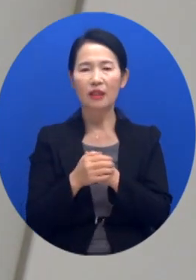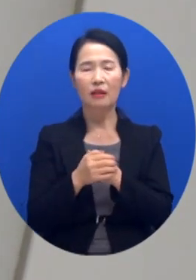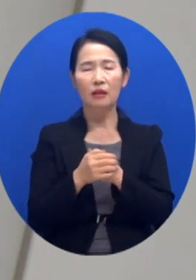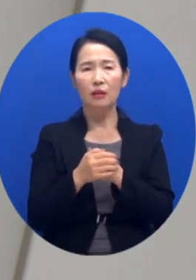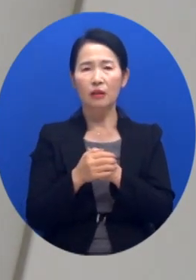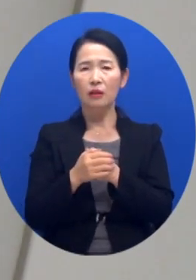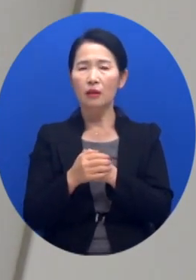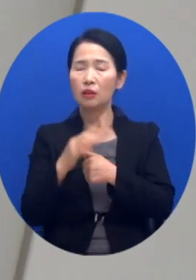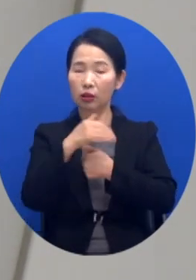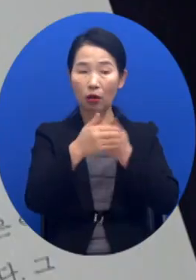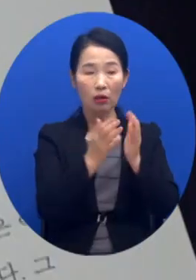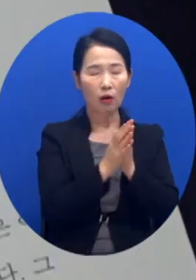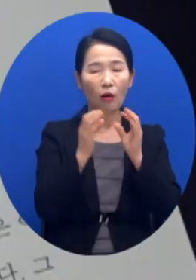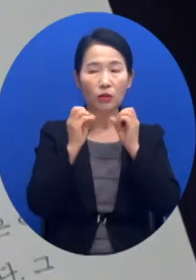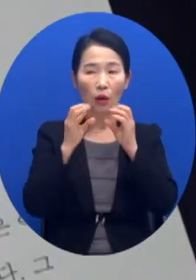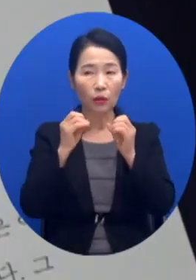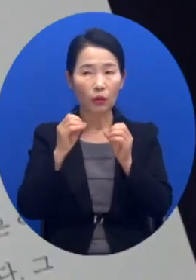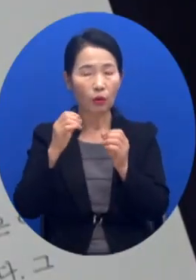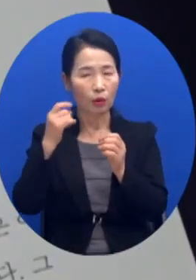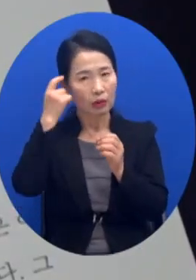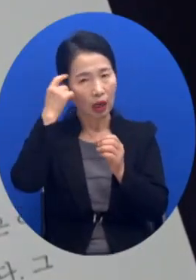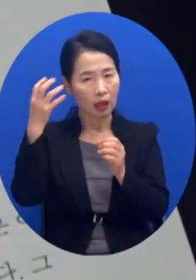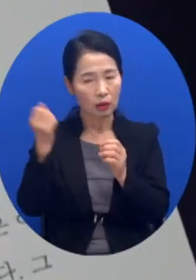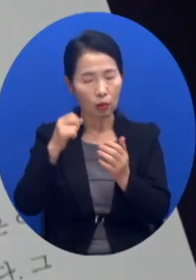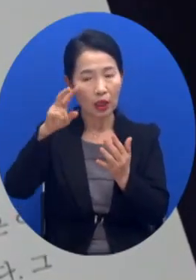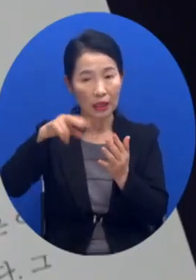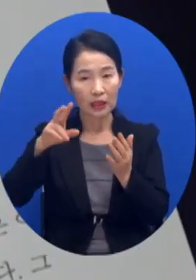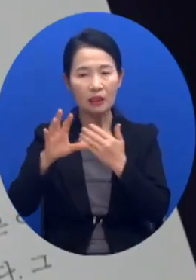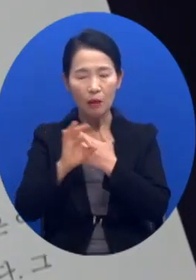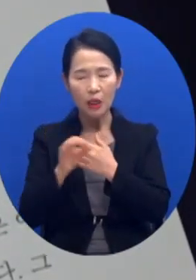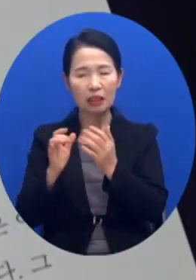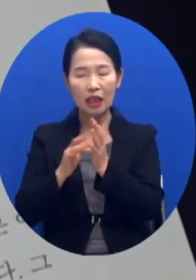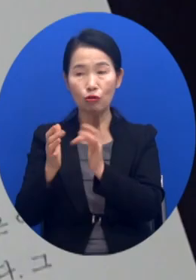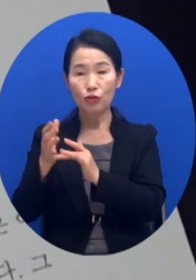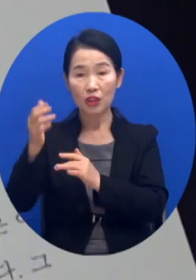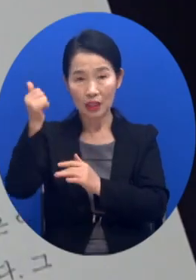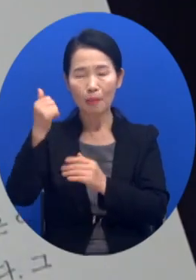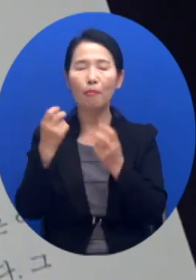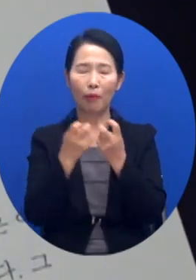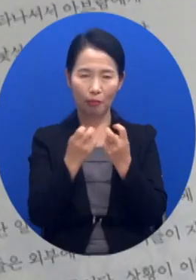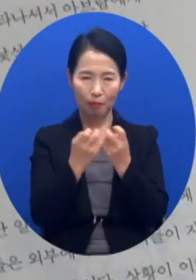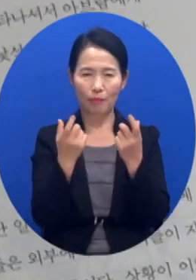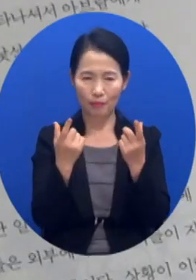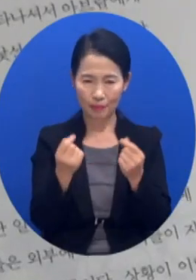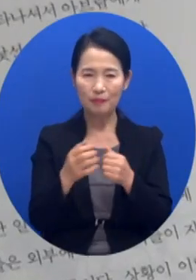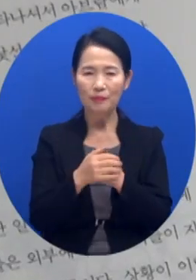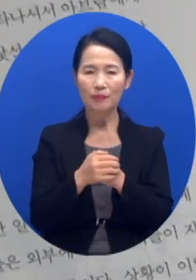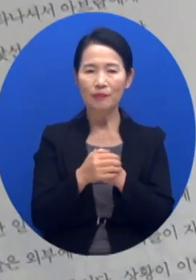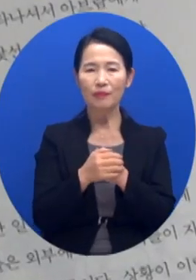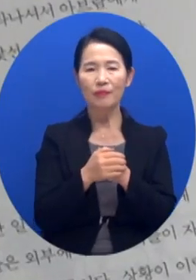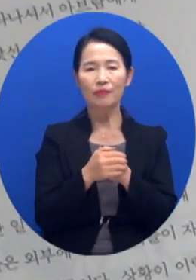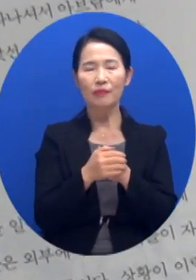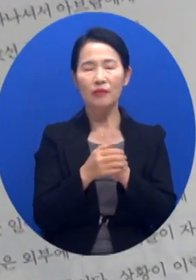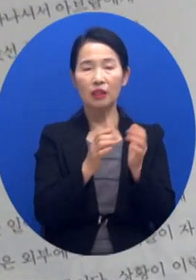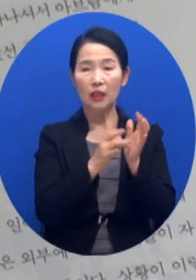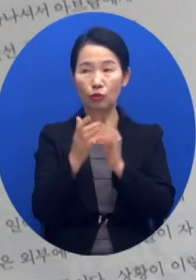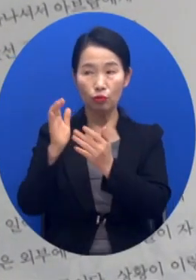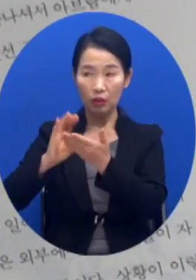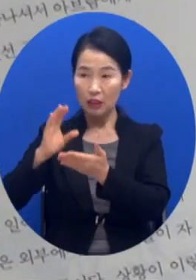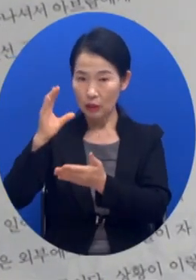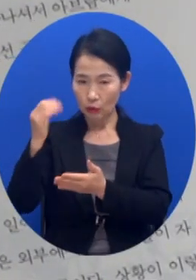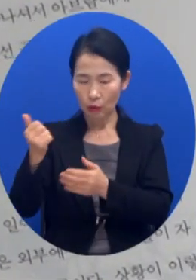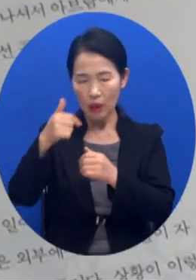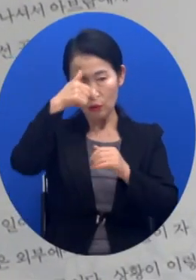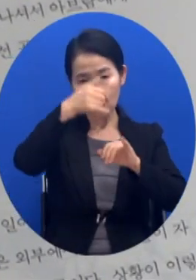것은 예수님이 제자들에게 성경을 가르쳐주신 방식이라고 말하는 저자 손창남 선교사, 예수 그리스도가